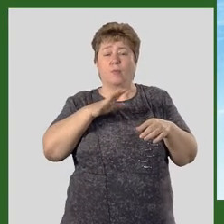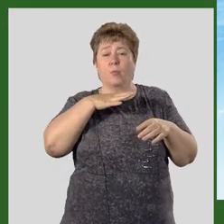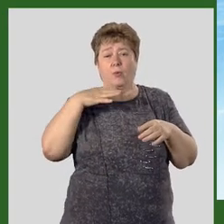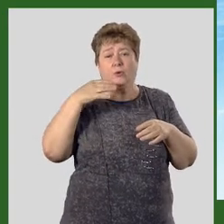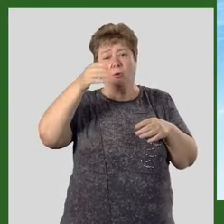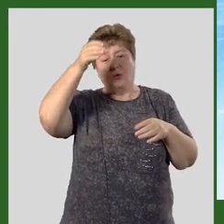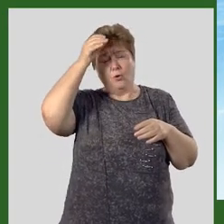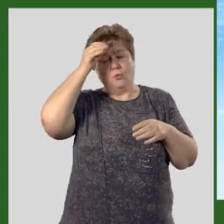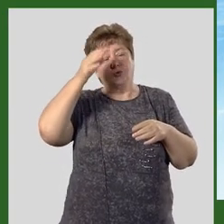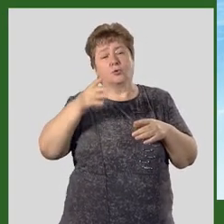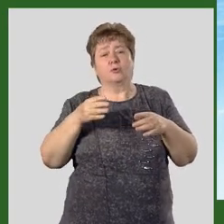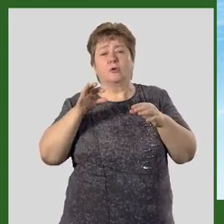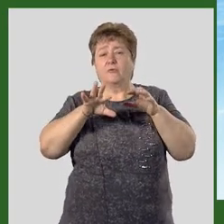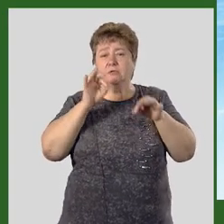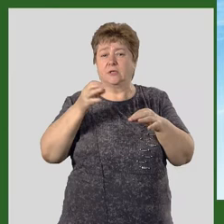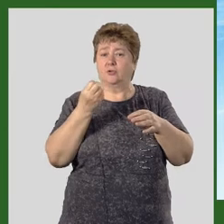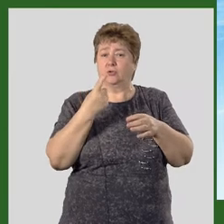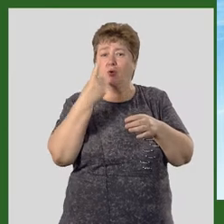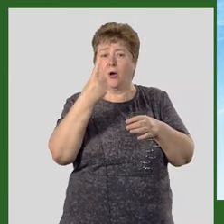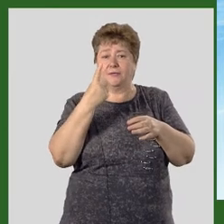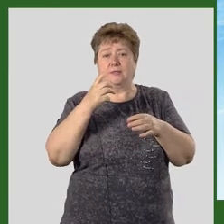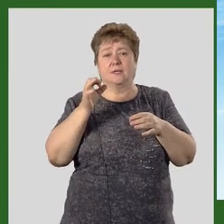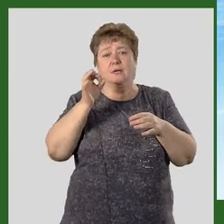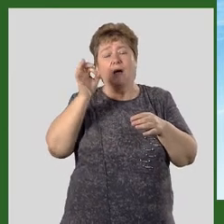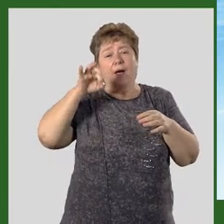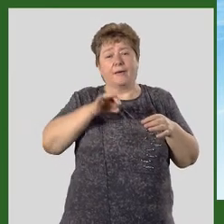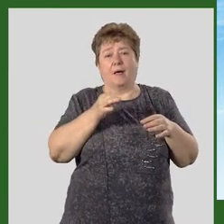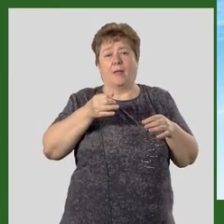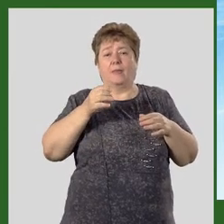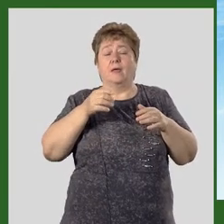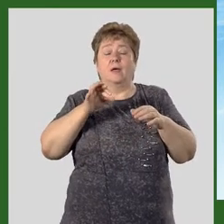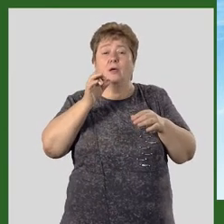ученые выделяют еще один океан – Пятый, Южный.